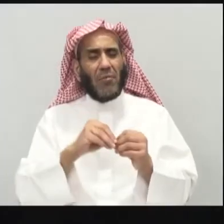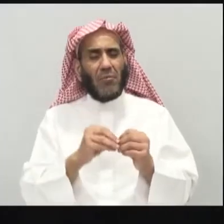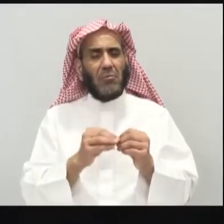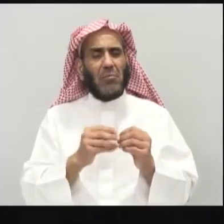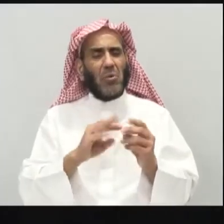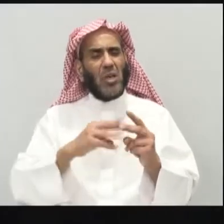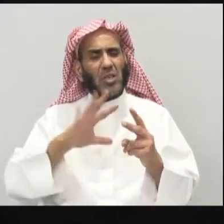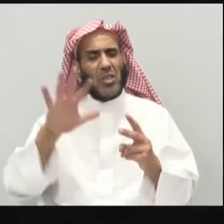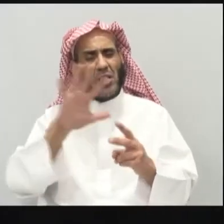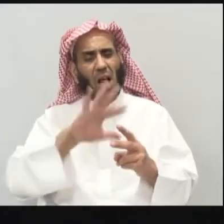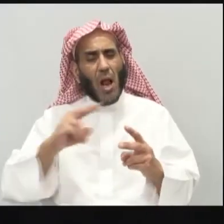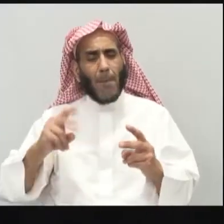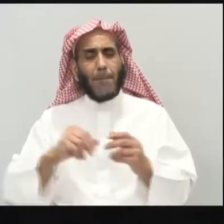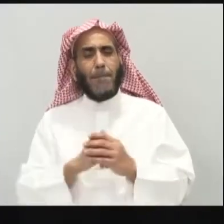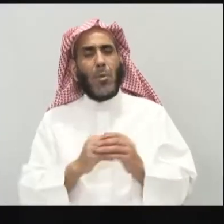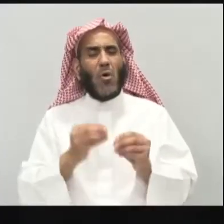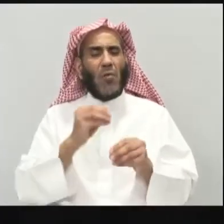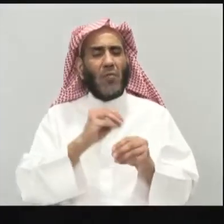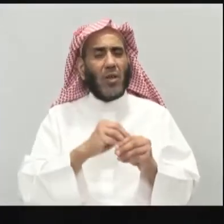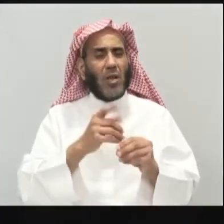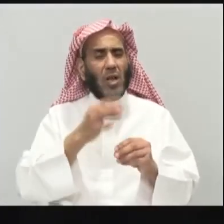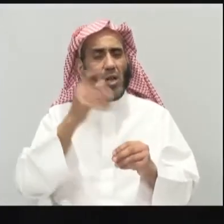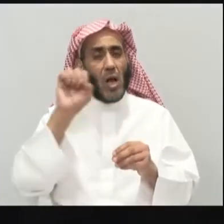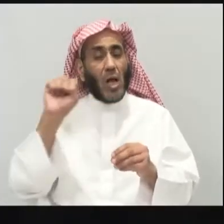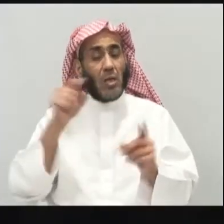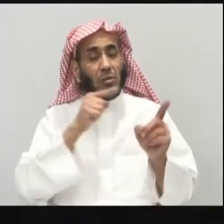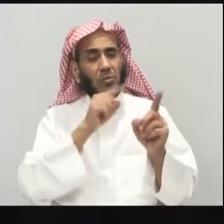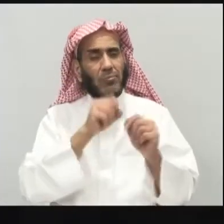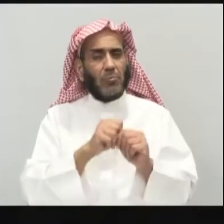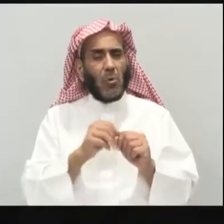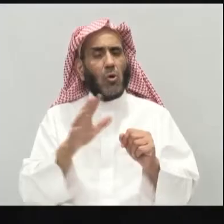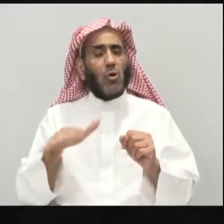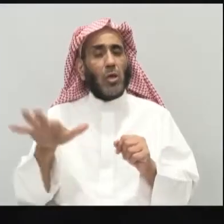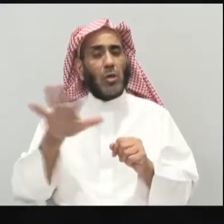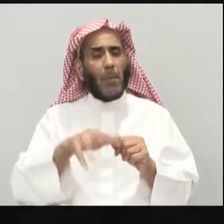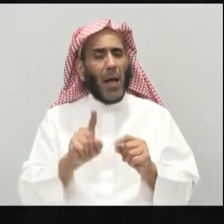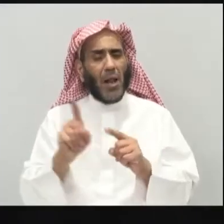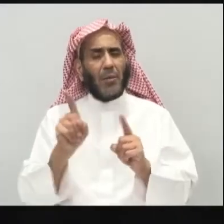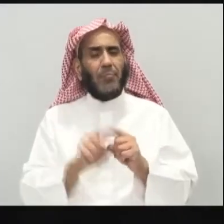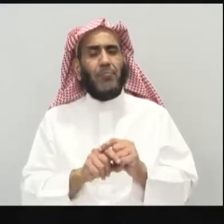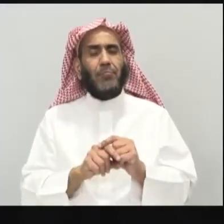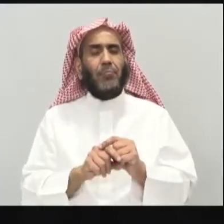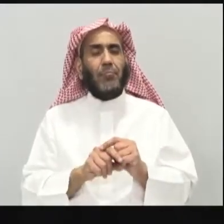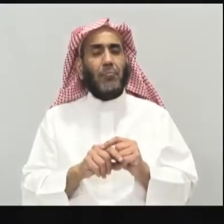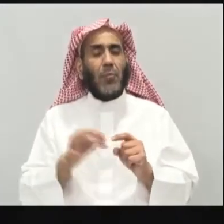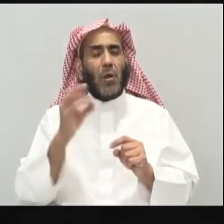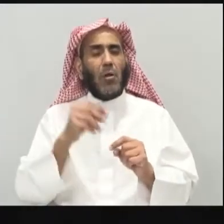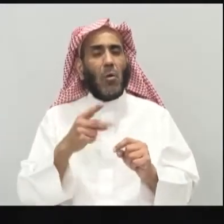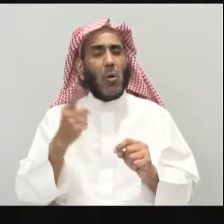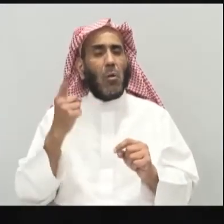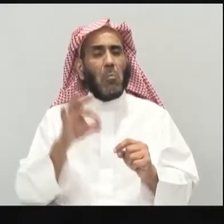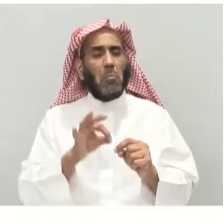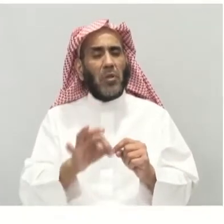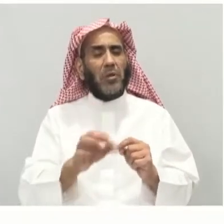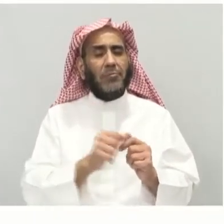اشكال متعدده واضاف عليها هويه بلده وهويه همم المدينه اللي هو